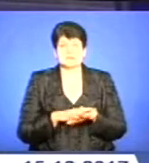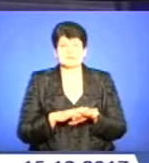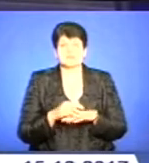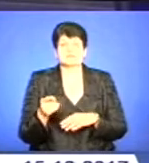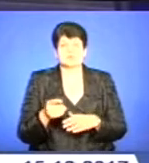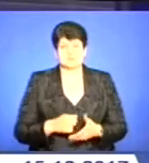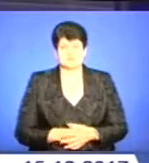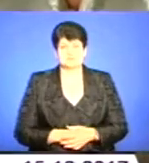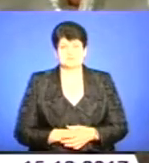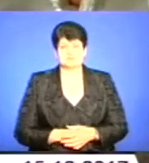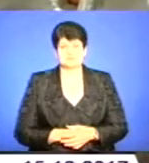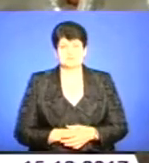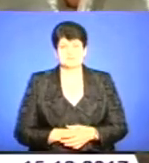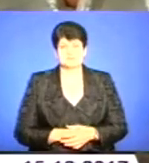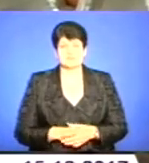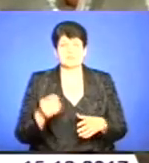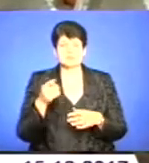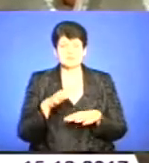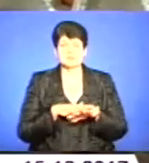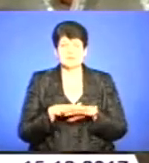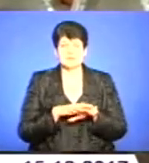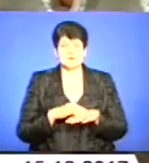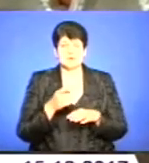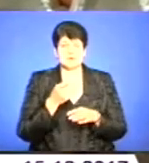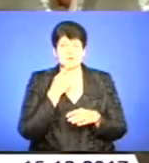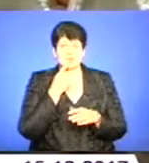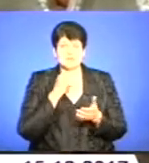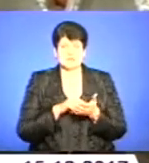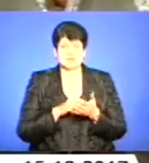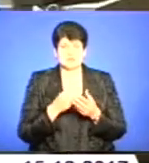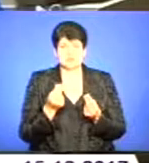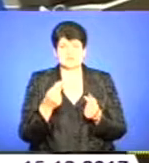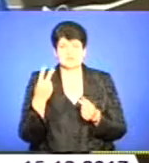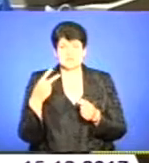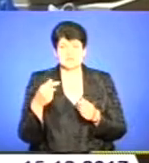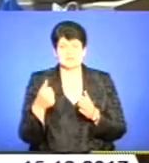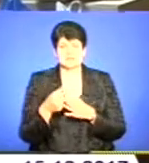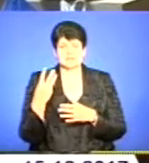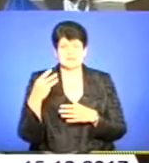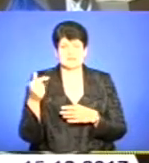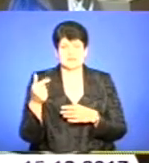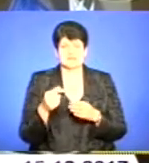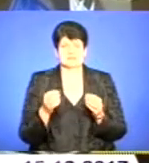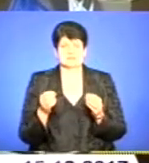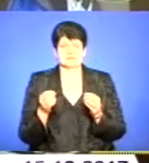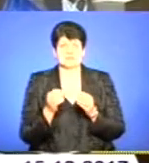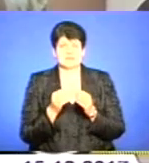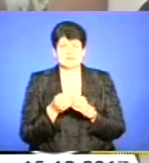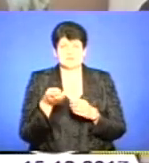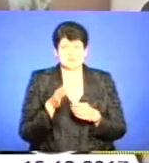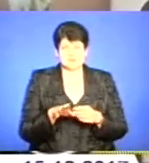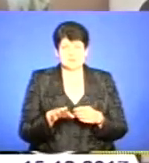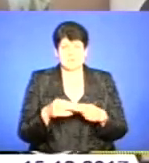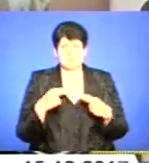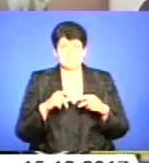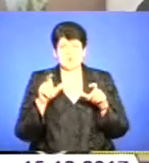наша знімальна група. На тернопільському ринку курячі яйця коштують від 20 до 30 гривень за десяток, залежно від розміру і виробника.